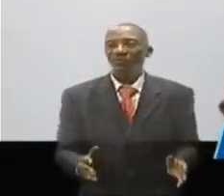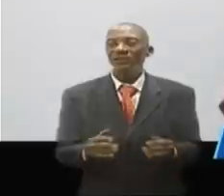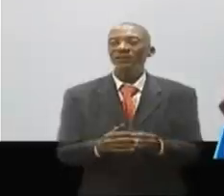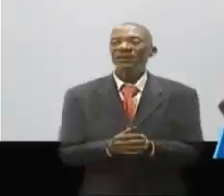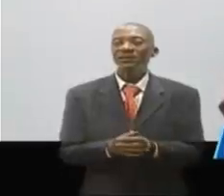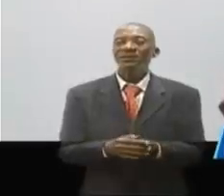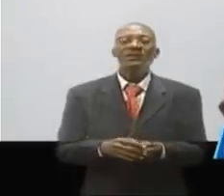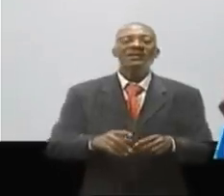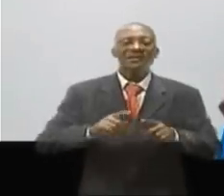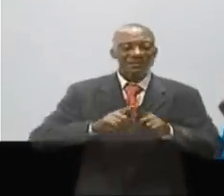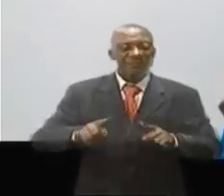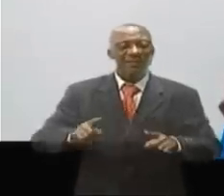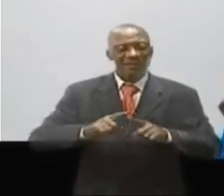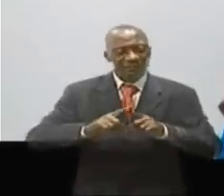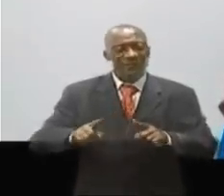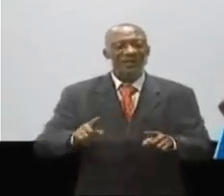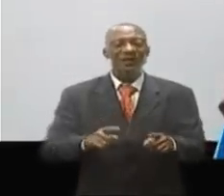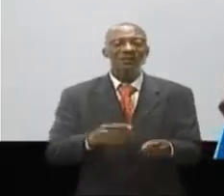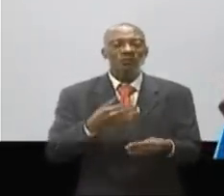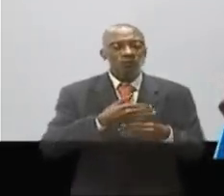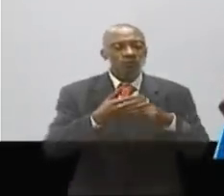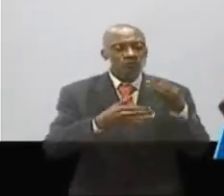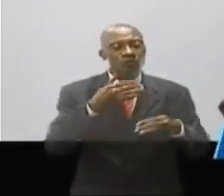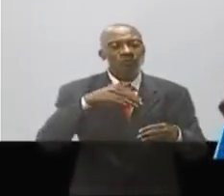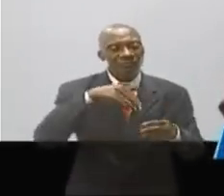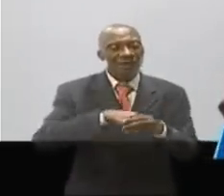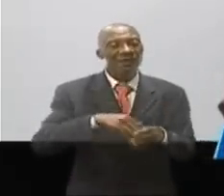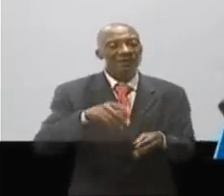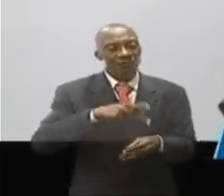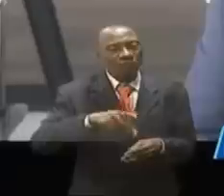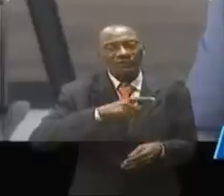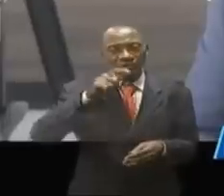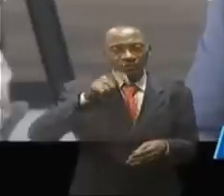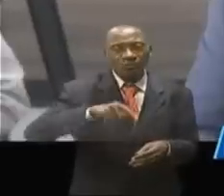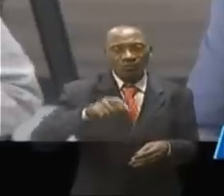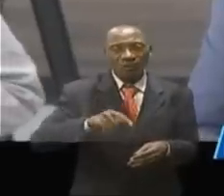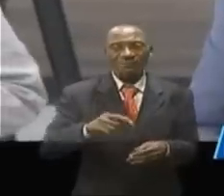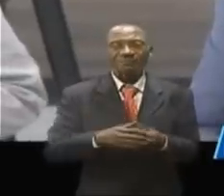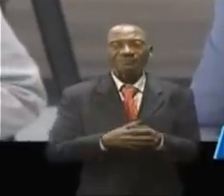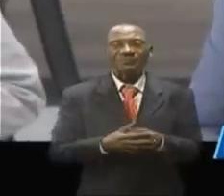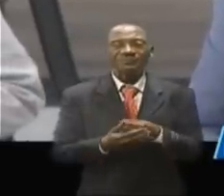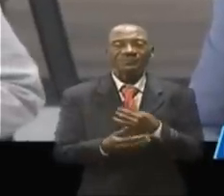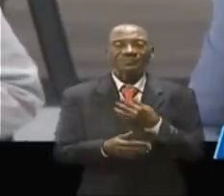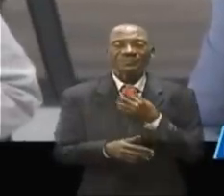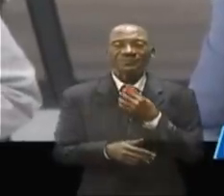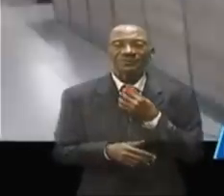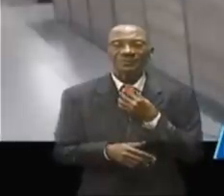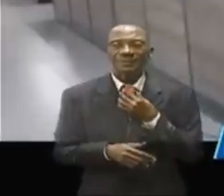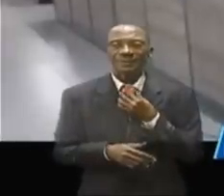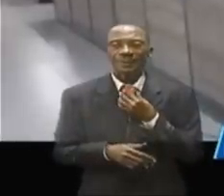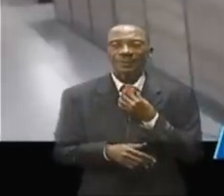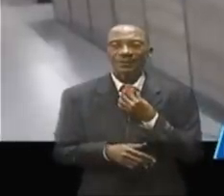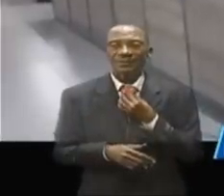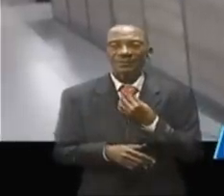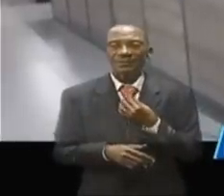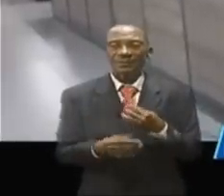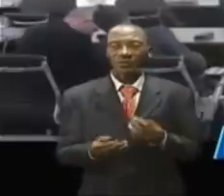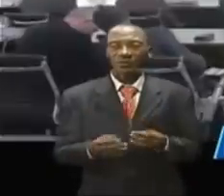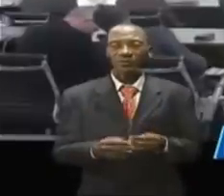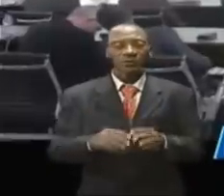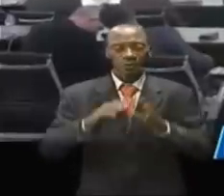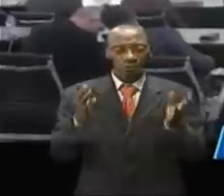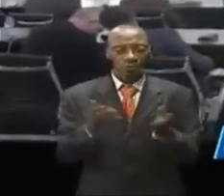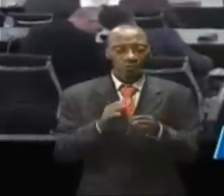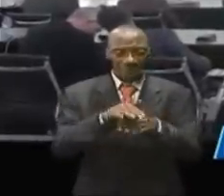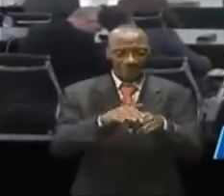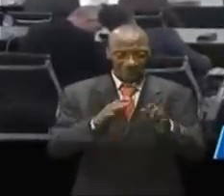changer certains de nos villages en village moderne. C'est sur une note de satisfaction que la gouverneure Massouka